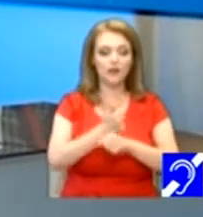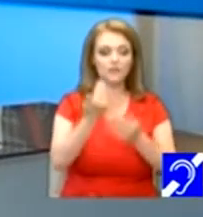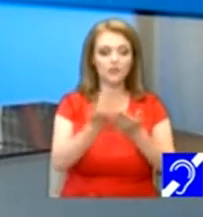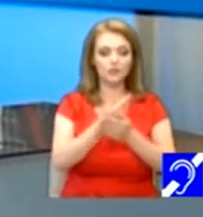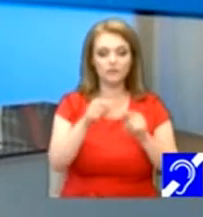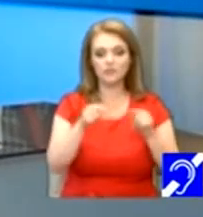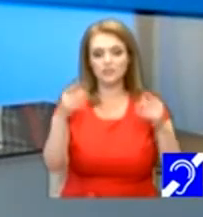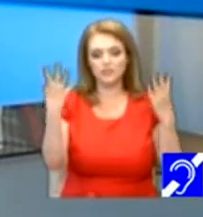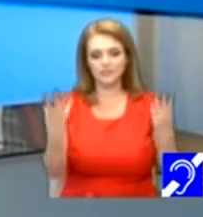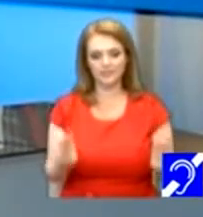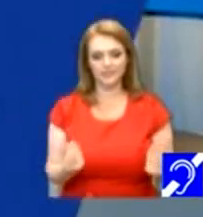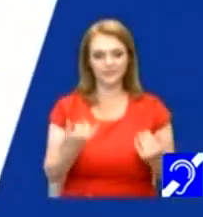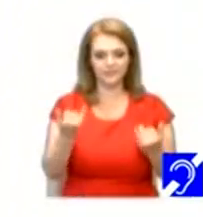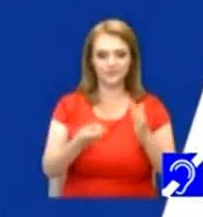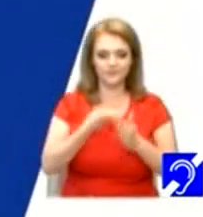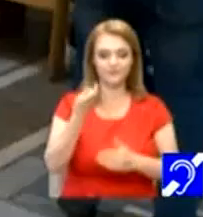ediției.